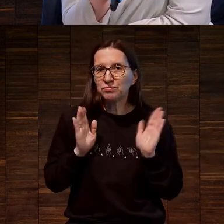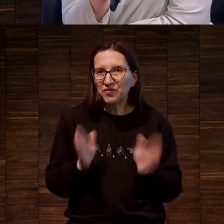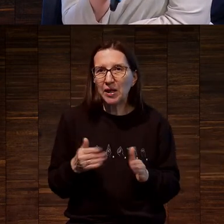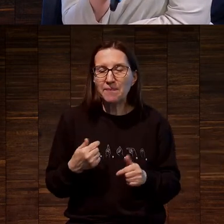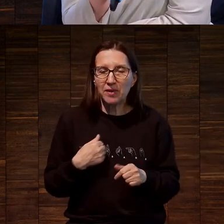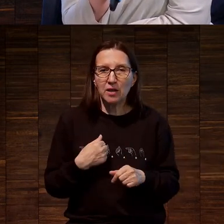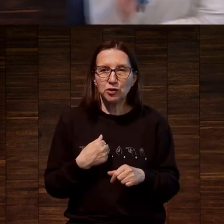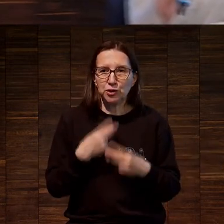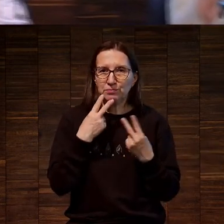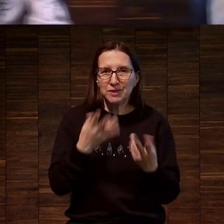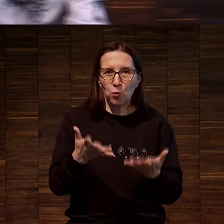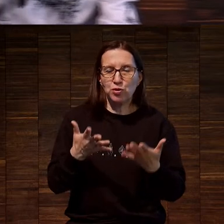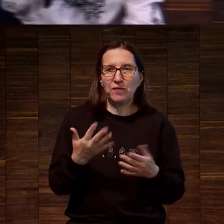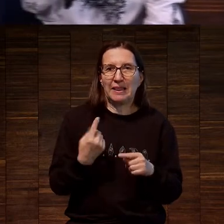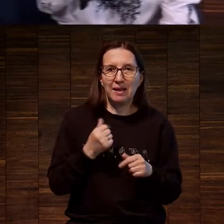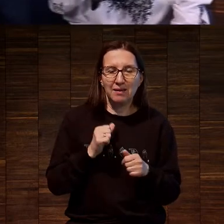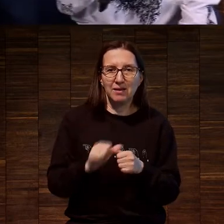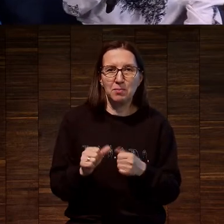очевидный режим